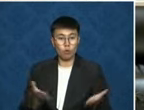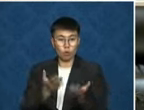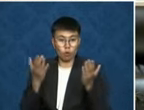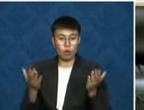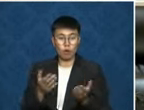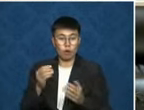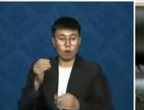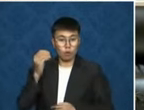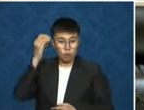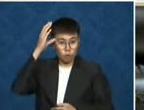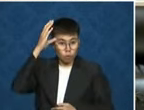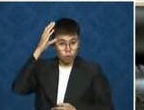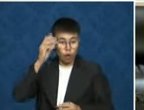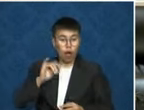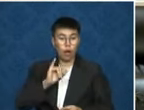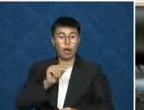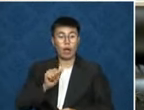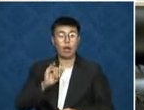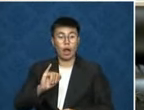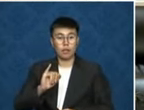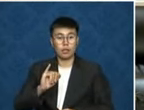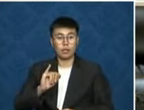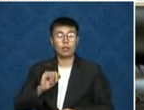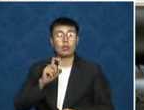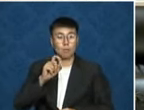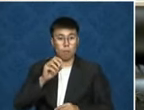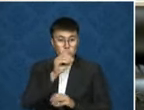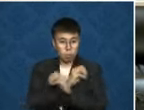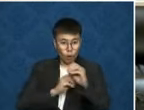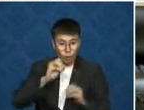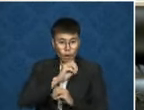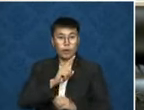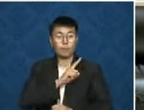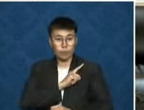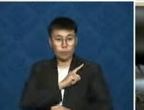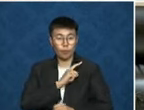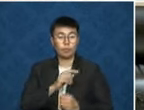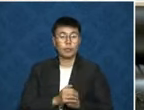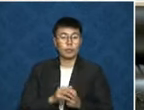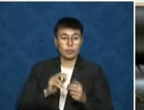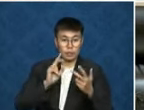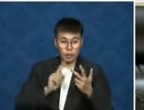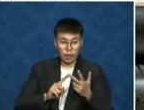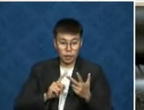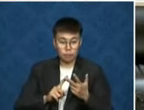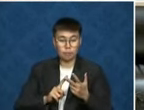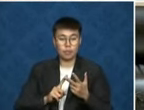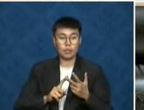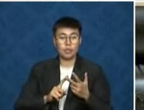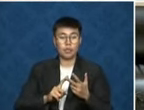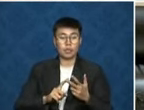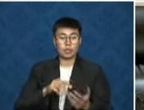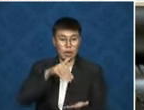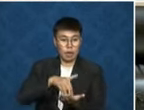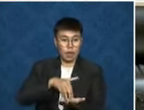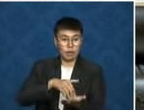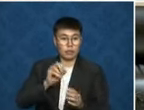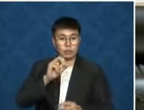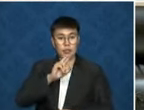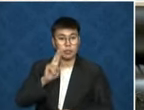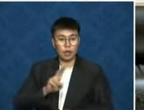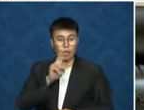ใช้ปัญญาประดิษฐ์และคลาวด์อย่างมีความรับผิดชอบและปลอดภัยเรื่องที่3คือการวางหลักการเกี่ยวกับการใช้ระบบคล